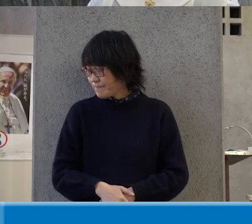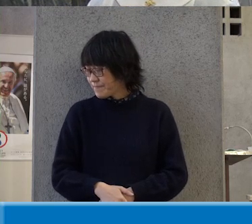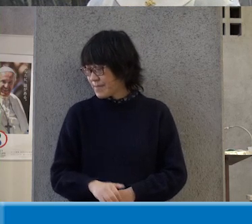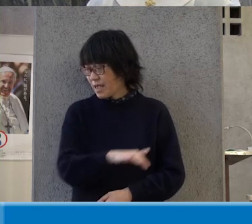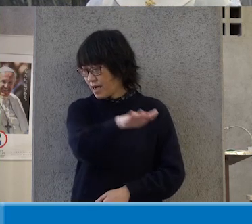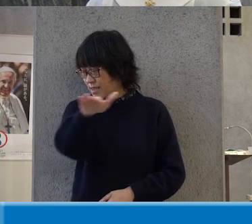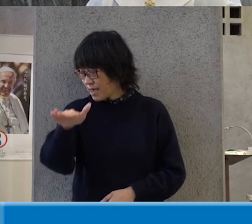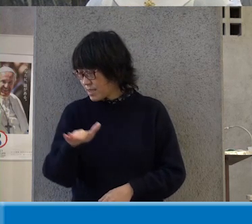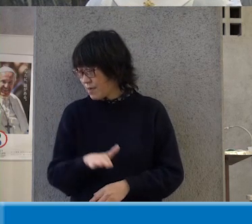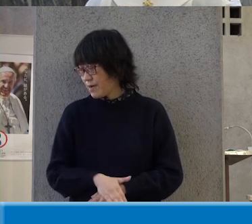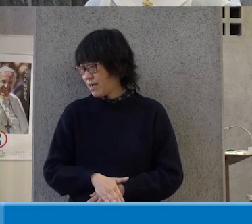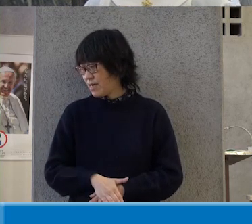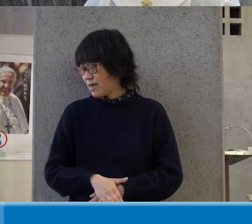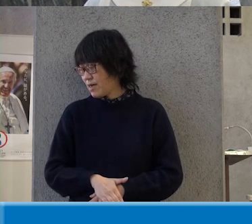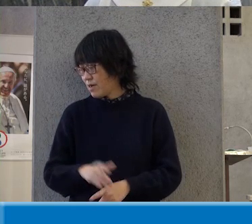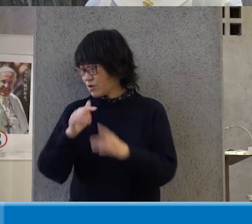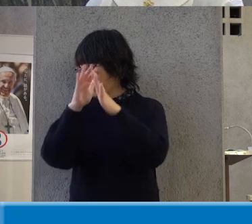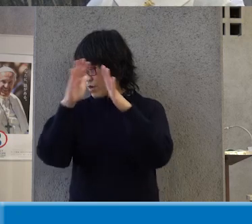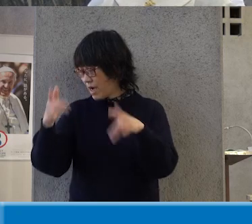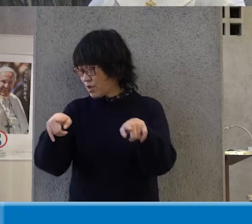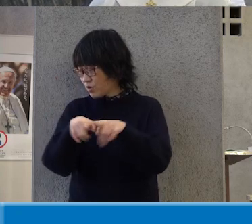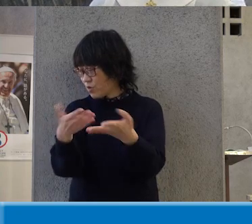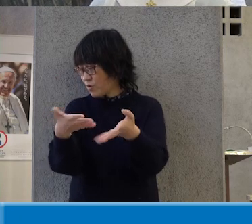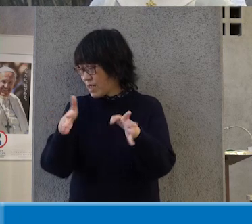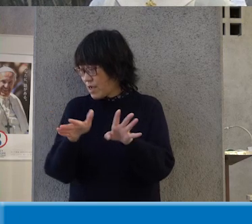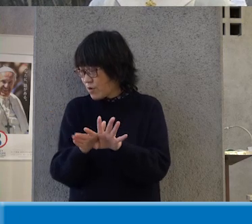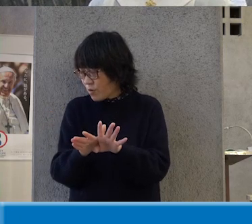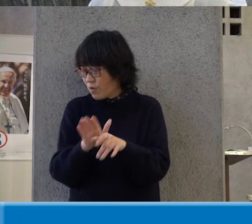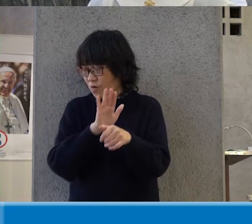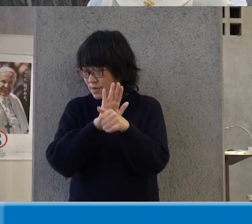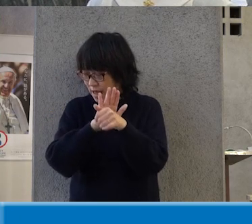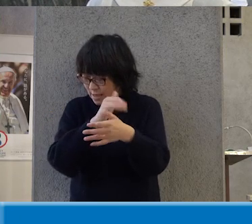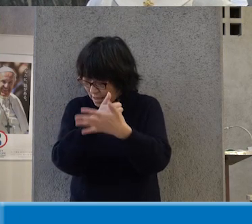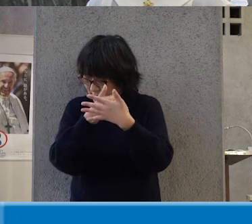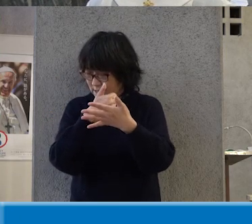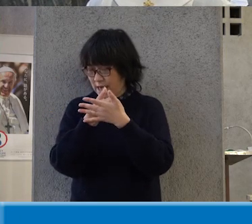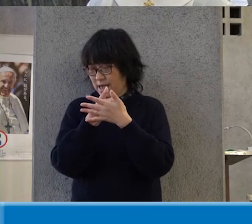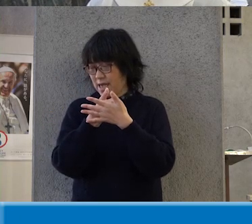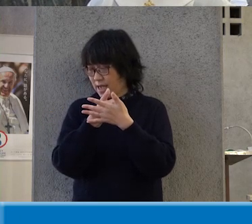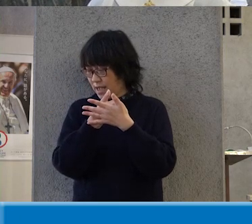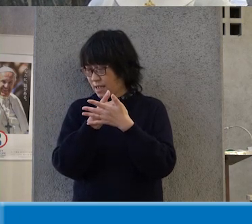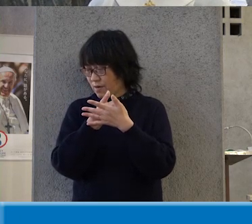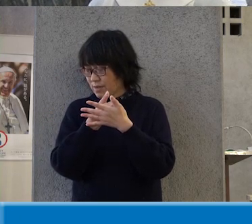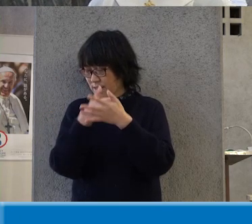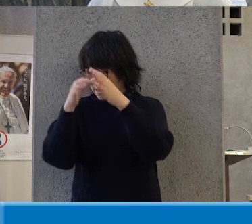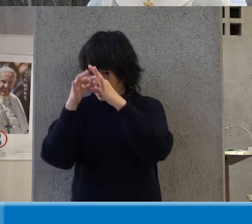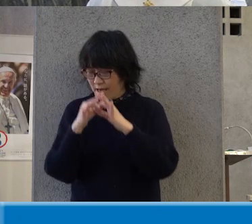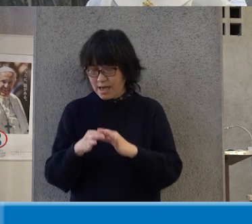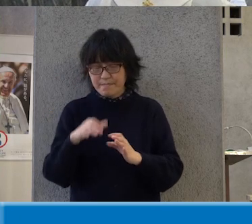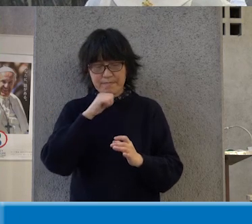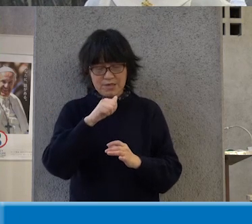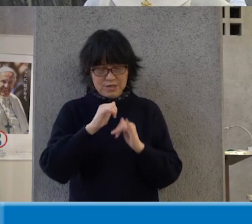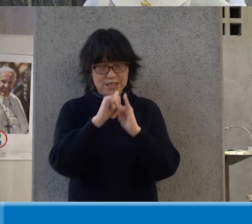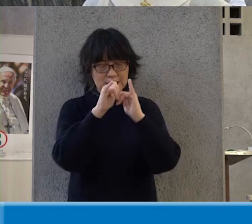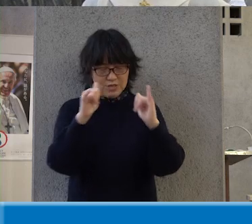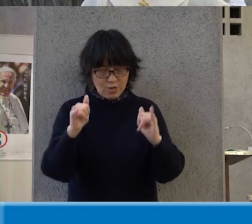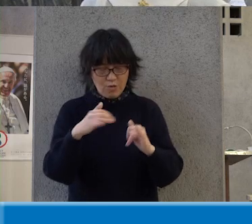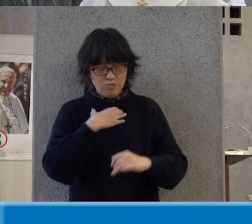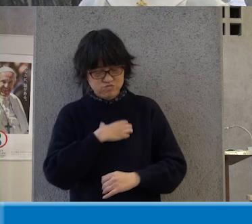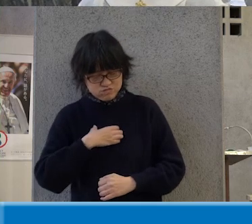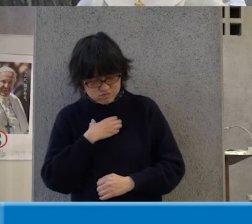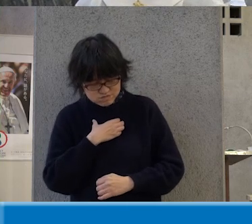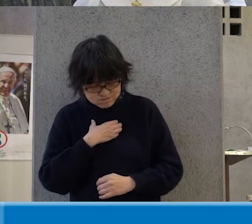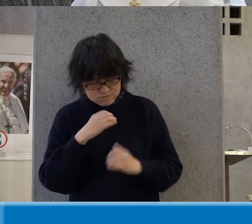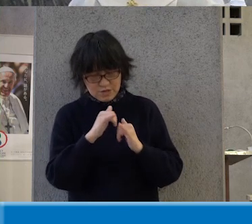あな た方は教会共同体の助けのもとに、貧しい人、苦し